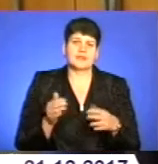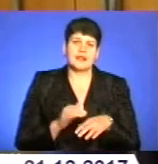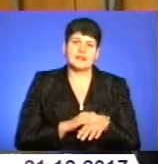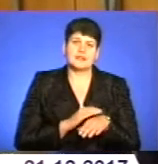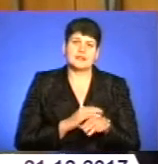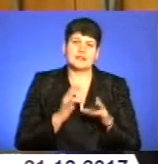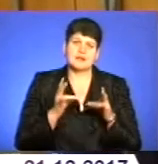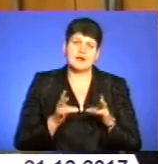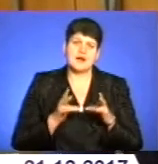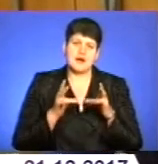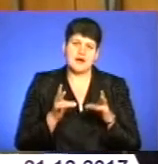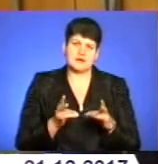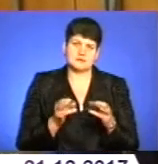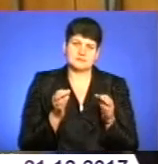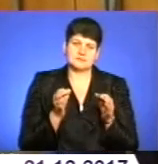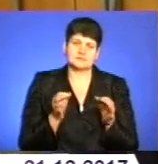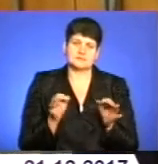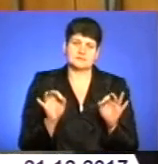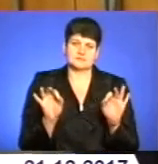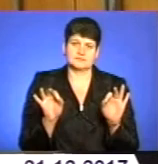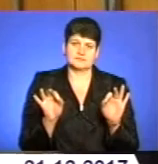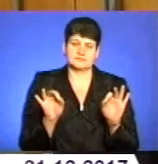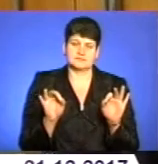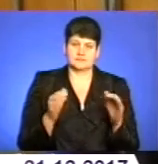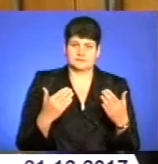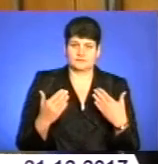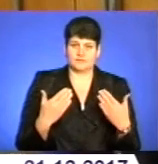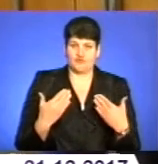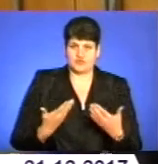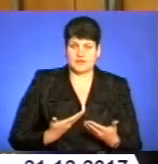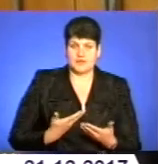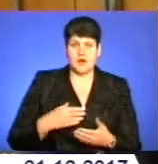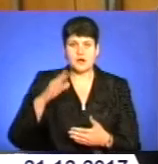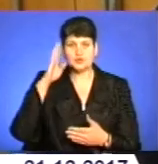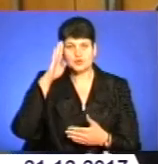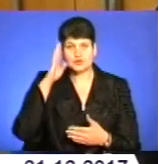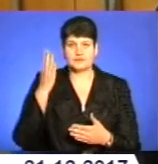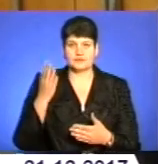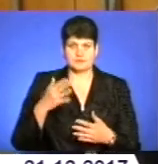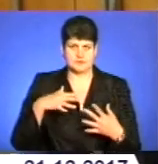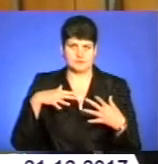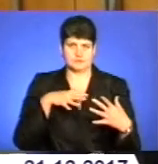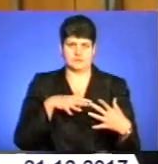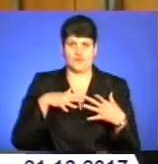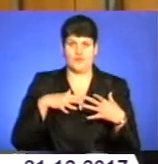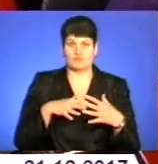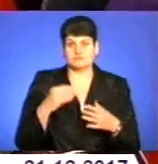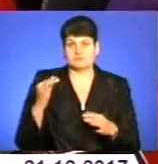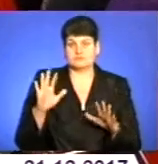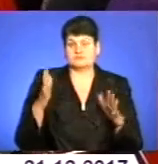лагідний, демократичний поступ взагалі по життю. А чоловік, ну, він воїн, так він історично